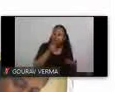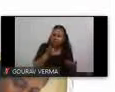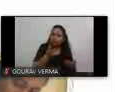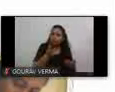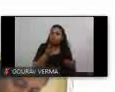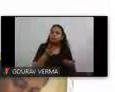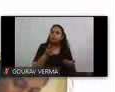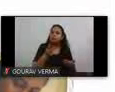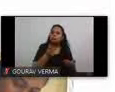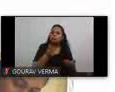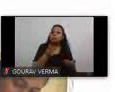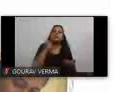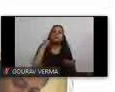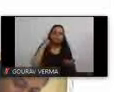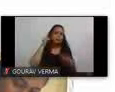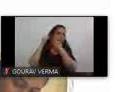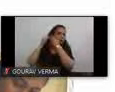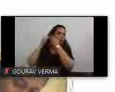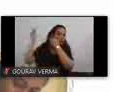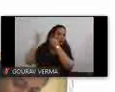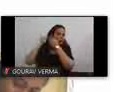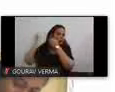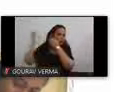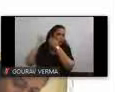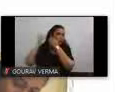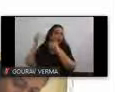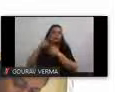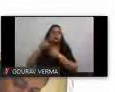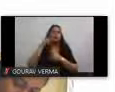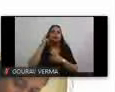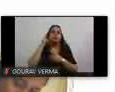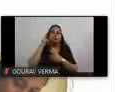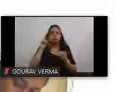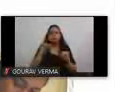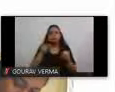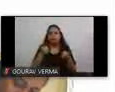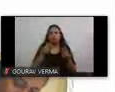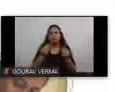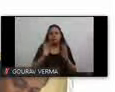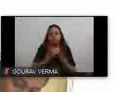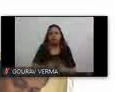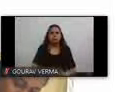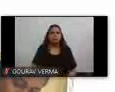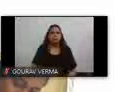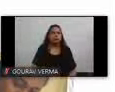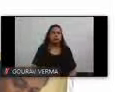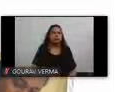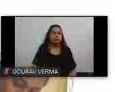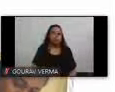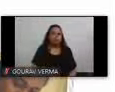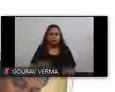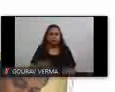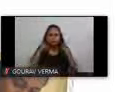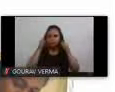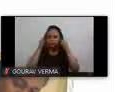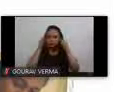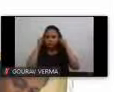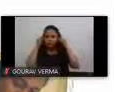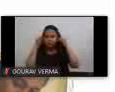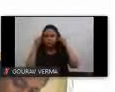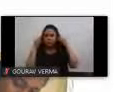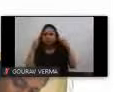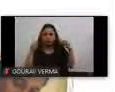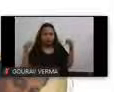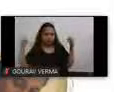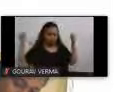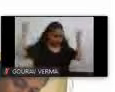वी कैन मेजर कि कितने एंगल तक वो बच्चा वो टॉय को देख लिया. सो यूजुअली इट इज डन विद 2 people. एक पर्सन बैठ के